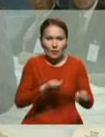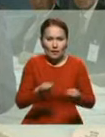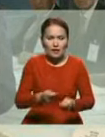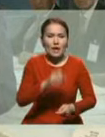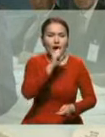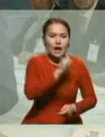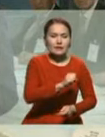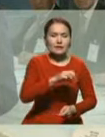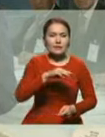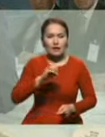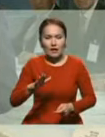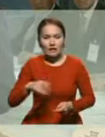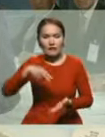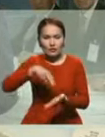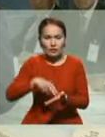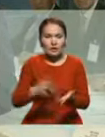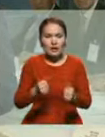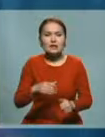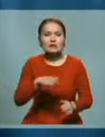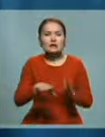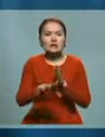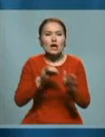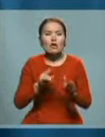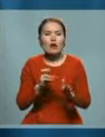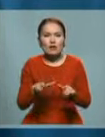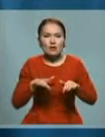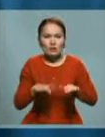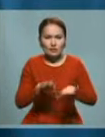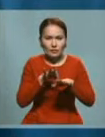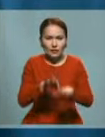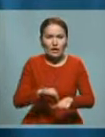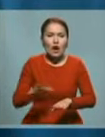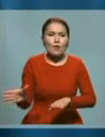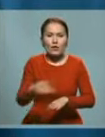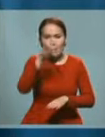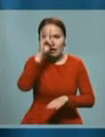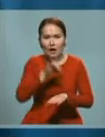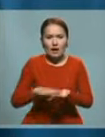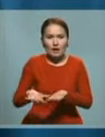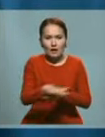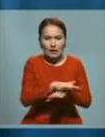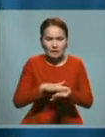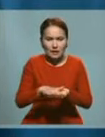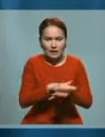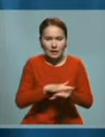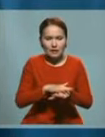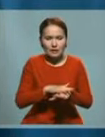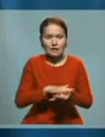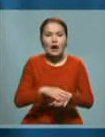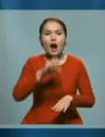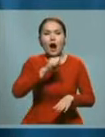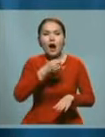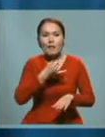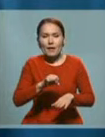тұр. Әсет аға, сайлау қалай өтіп жатыр деп ойлайсыз? Бүкіл Қазақстан халқы сияқты Абай елінің сайлаушылары да бұл сайлаудан